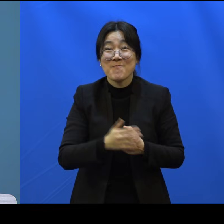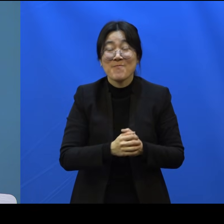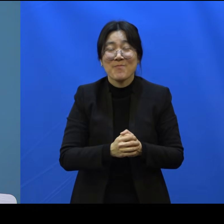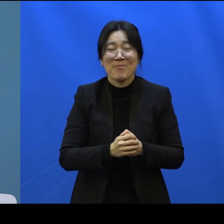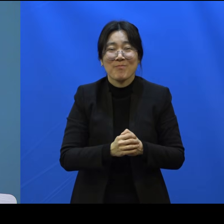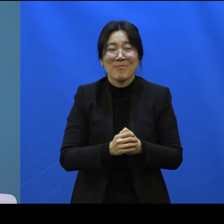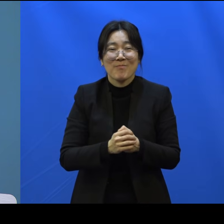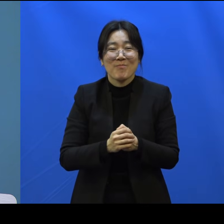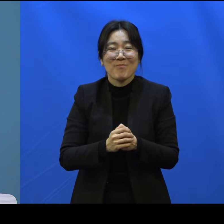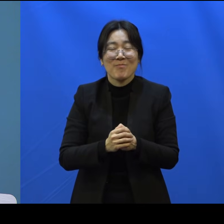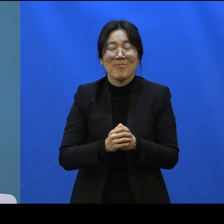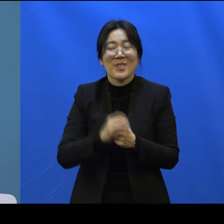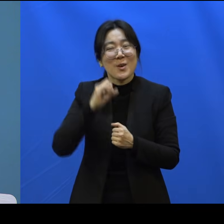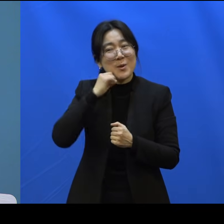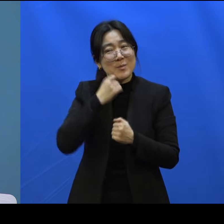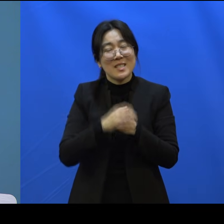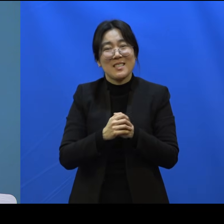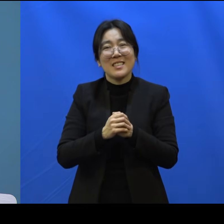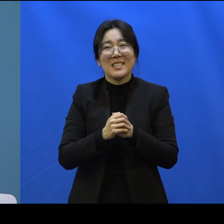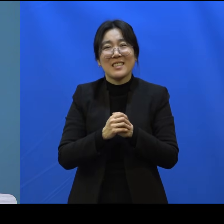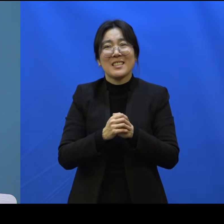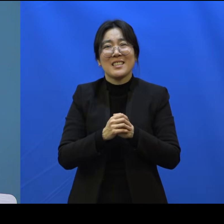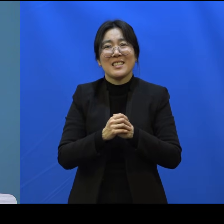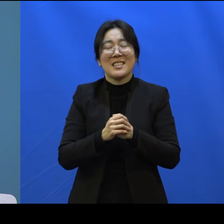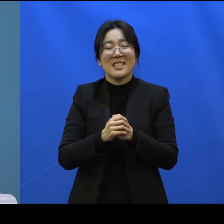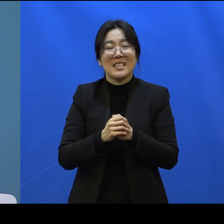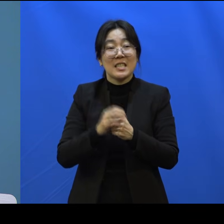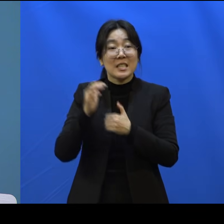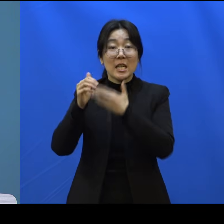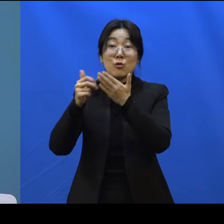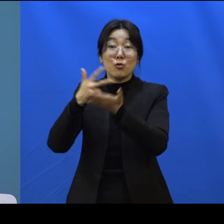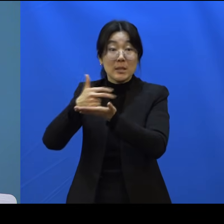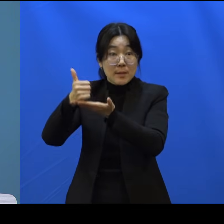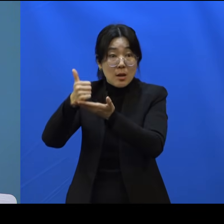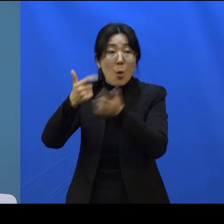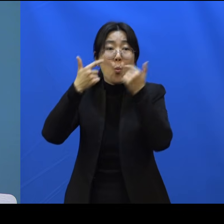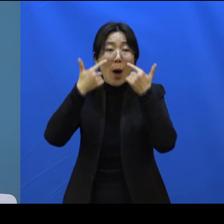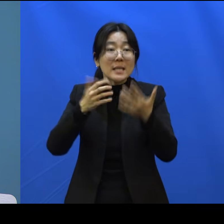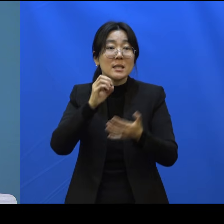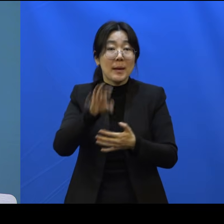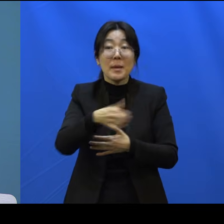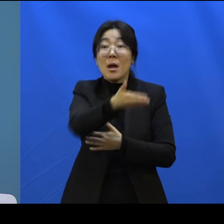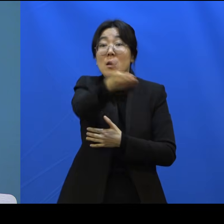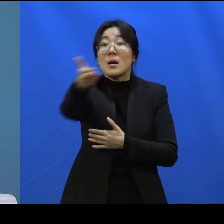주님이 이렇게 말씀하시죠. 내 은혜가 내게 족하다.